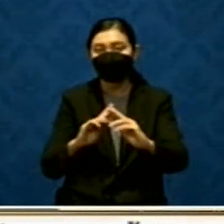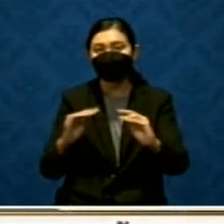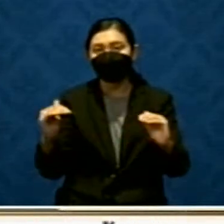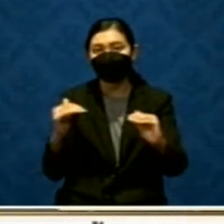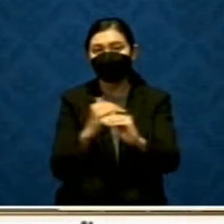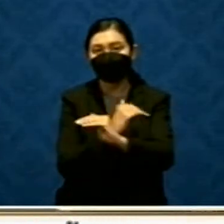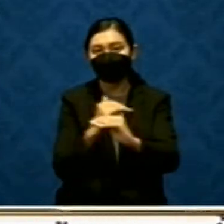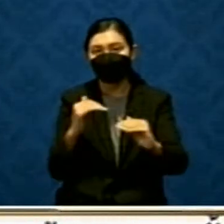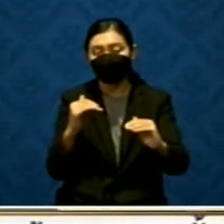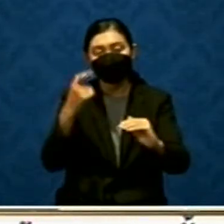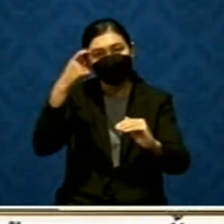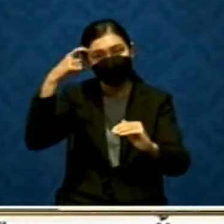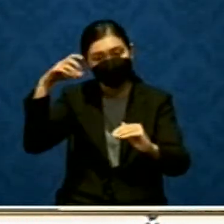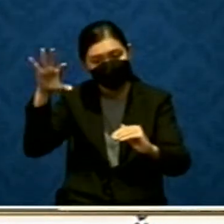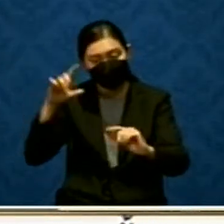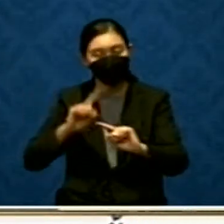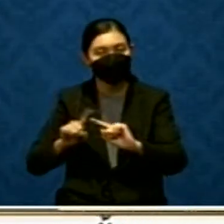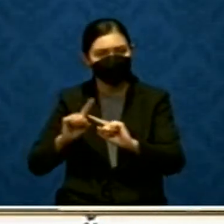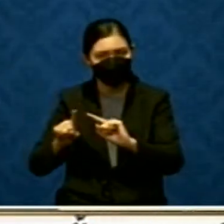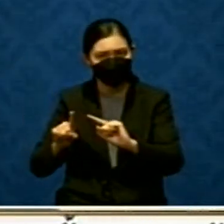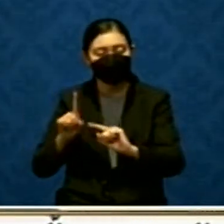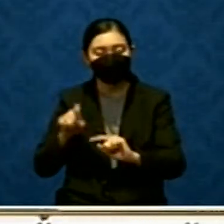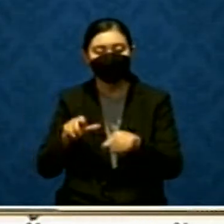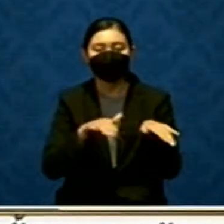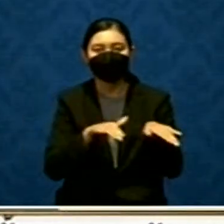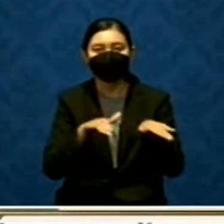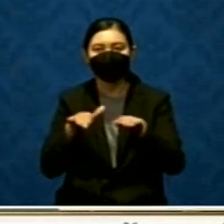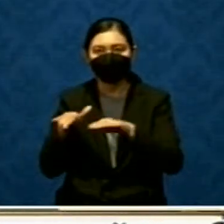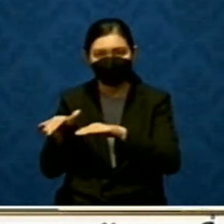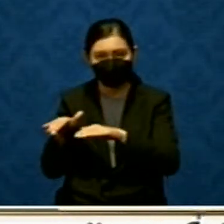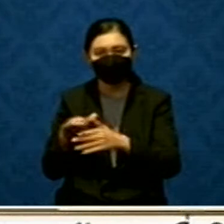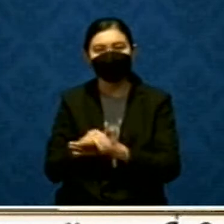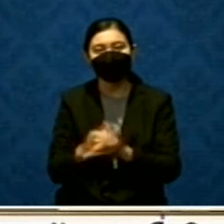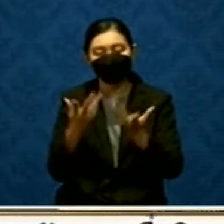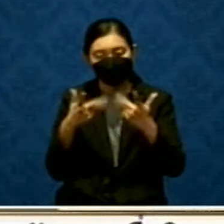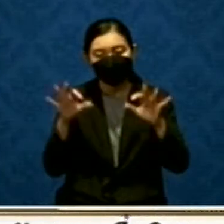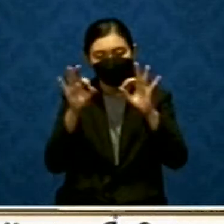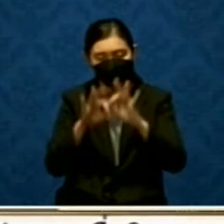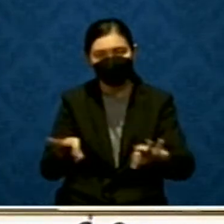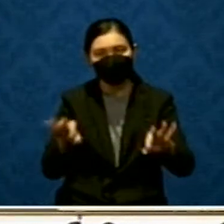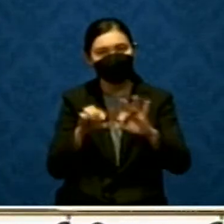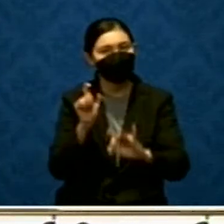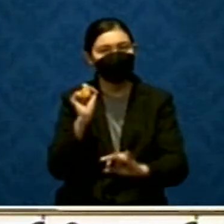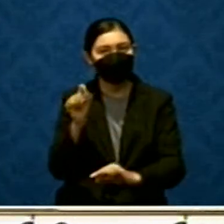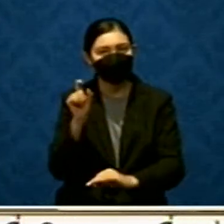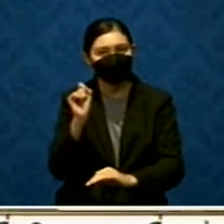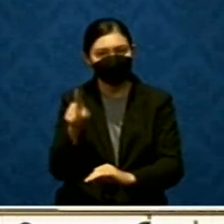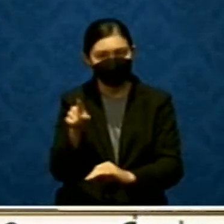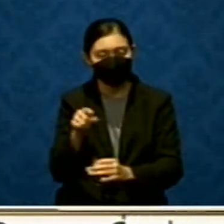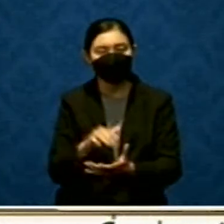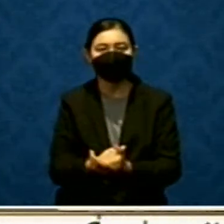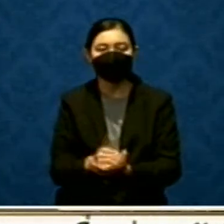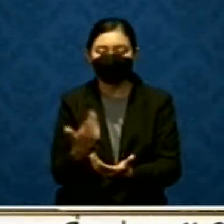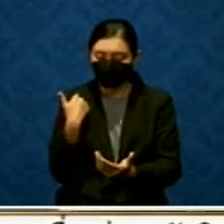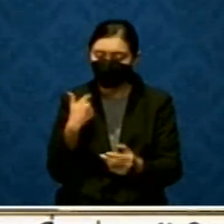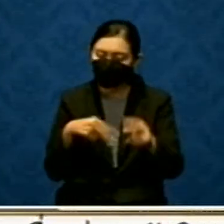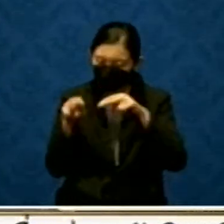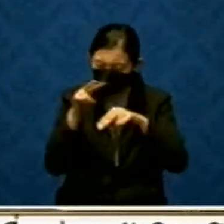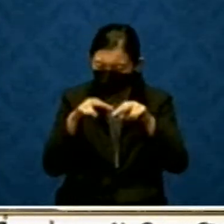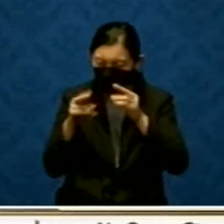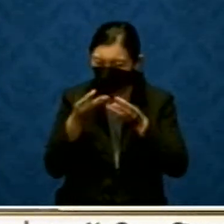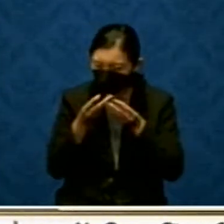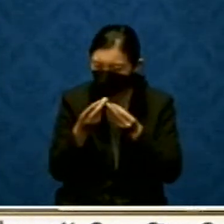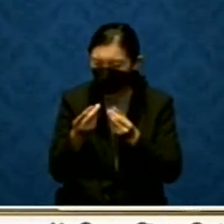ครงการที่มีความพร้อมในการดำเนินการและมีความจำเป็นเร่งด่วนนะครับซึ่งมีการตรวจสอบแล้วก็ศึกษามาอย่างดี